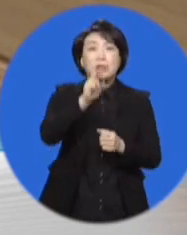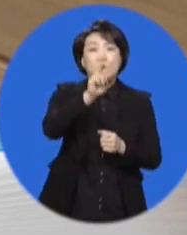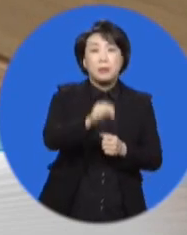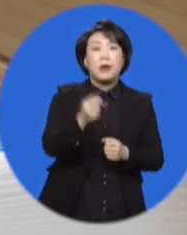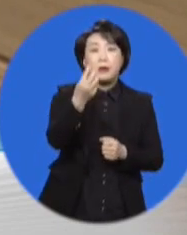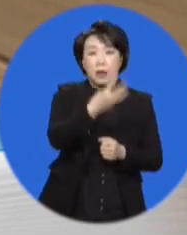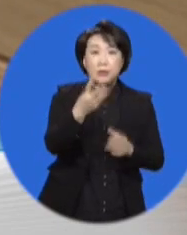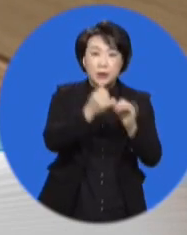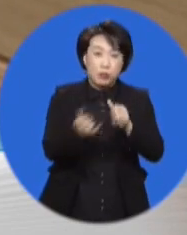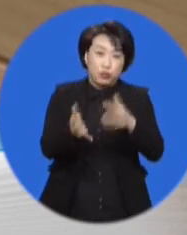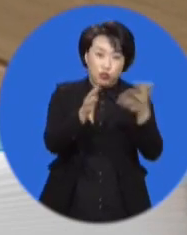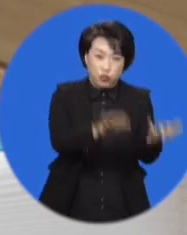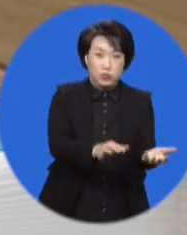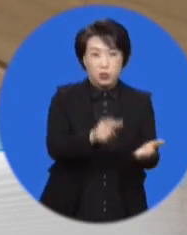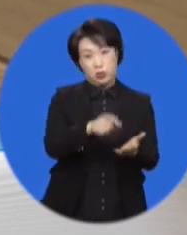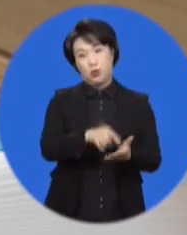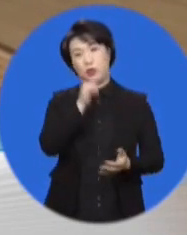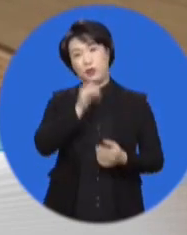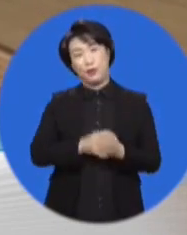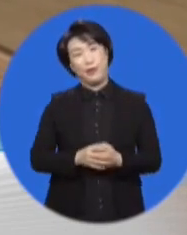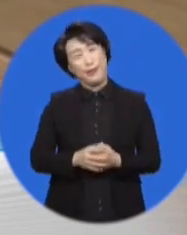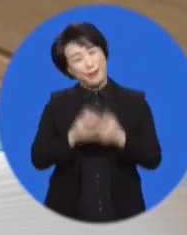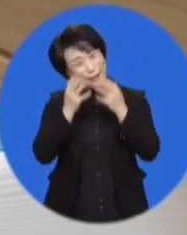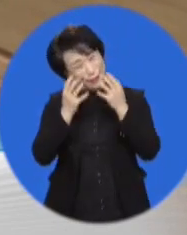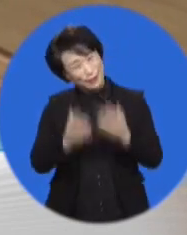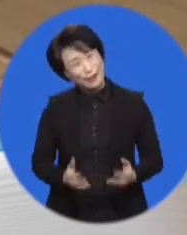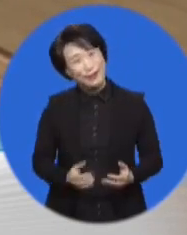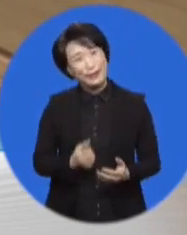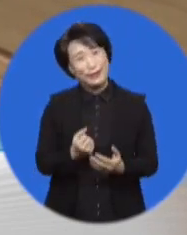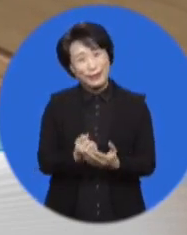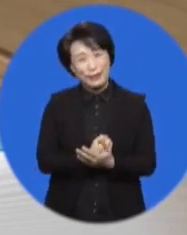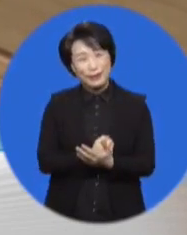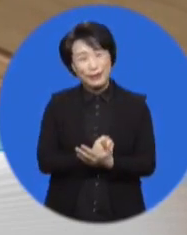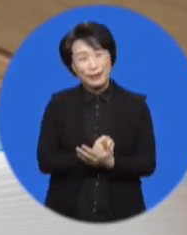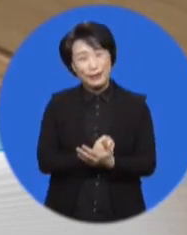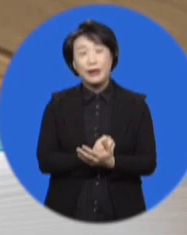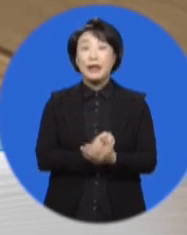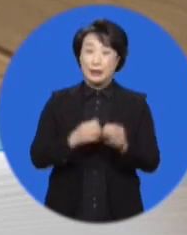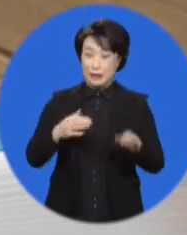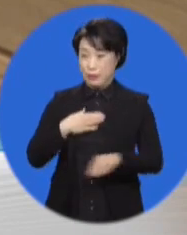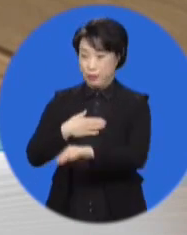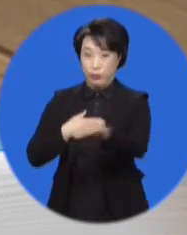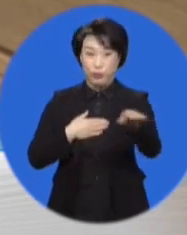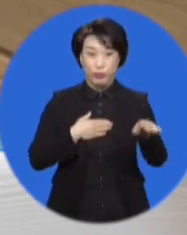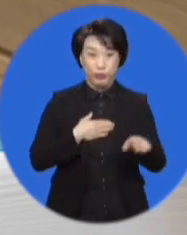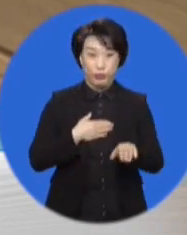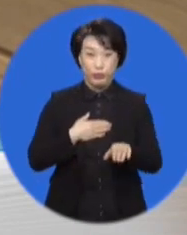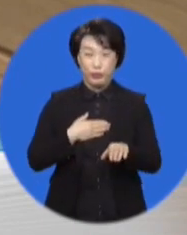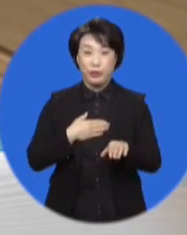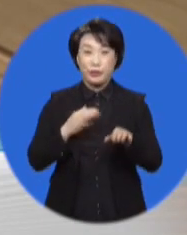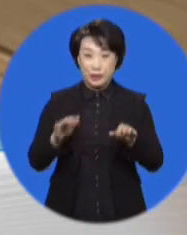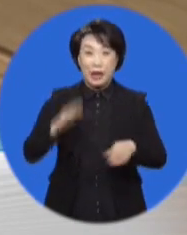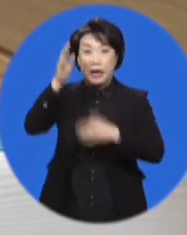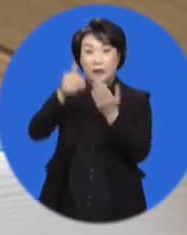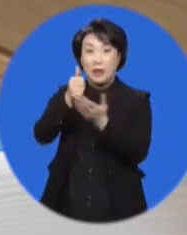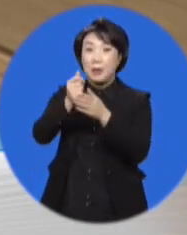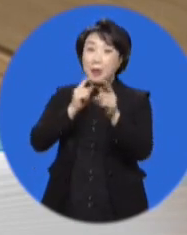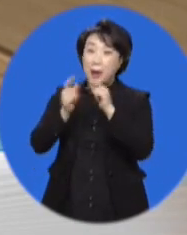죽었나니참어마어마한사실이요그래서우리는반드시하나